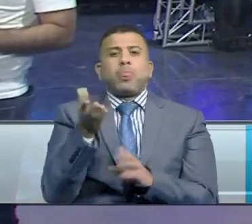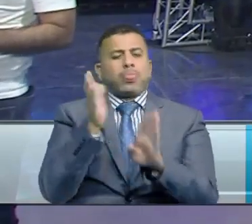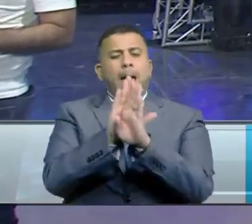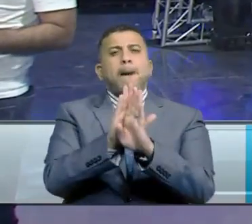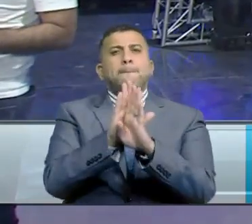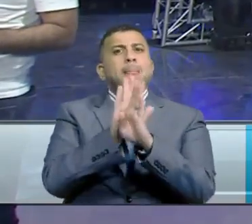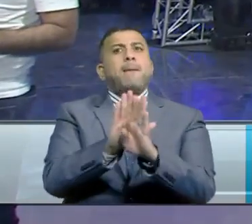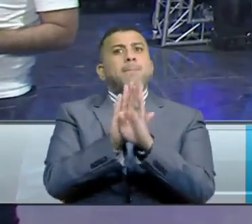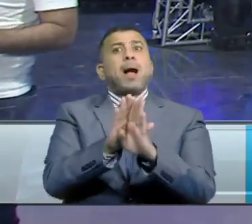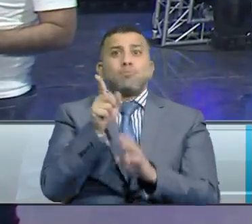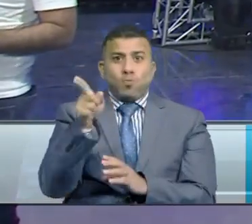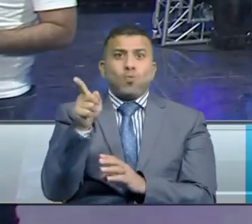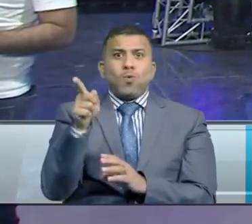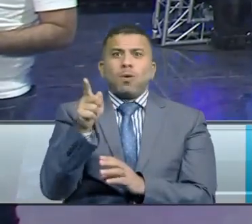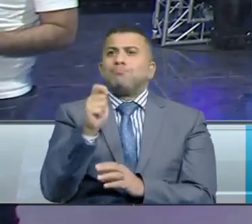هذا البرنامج.